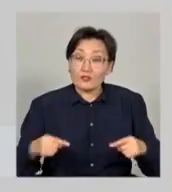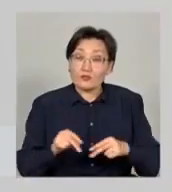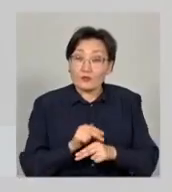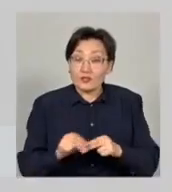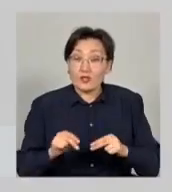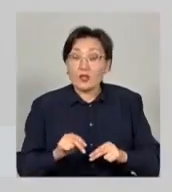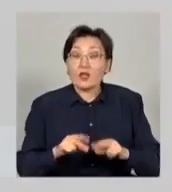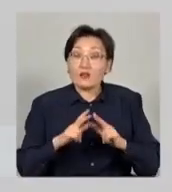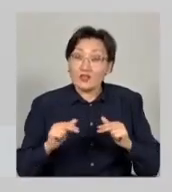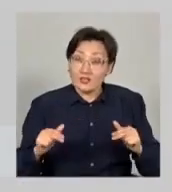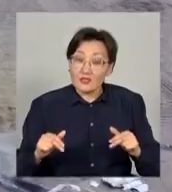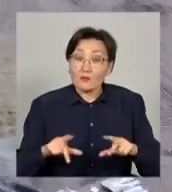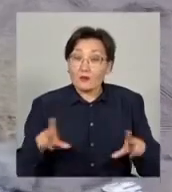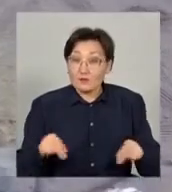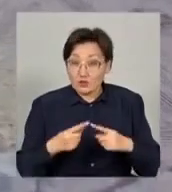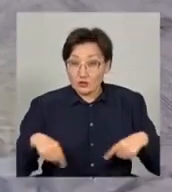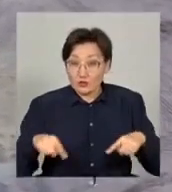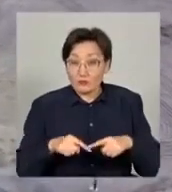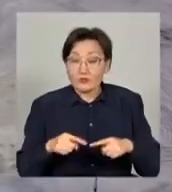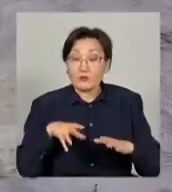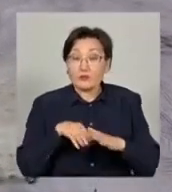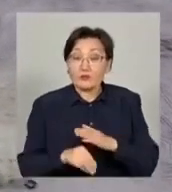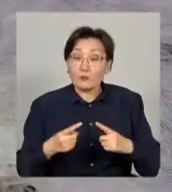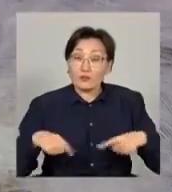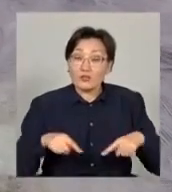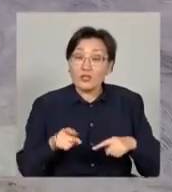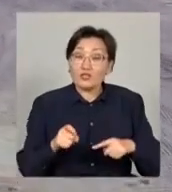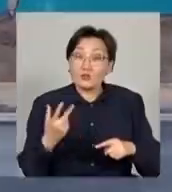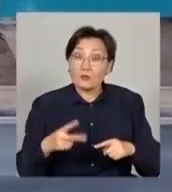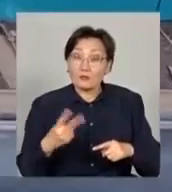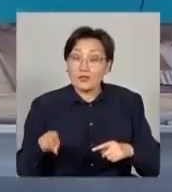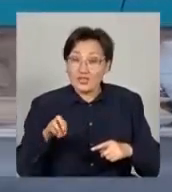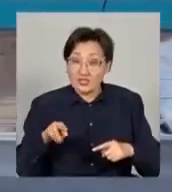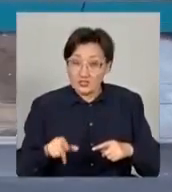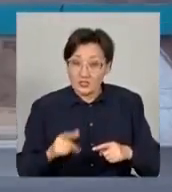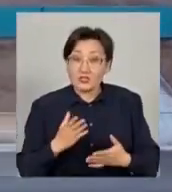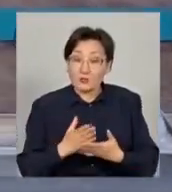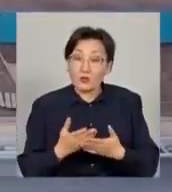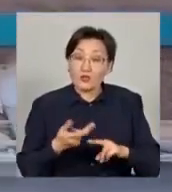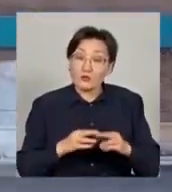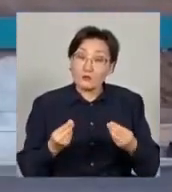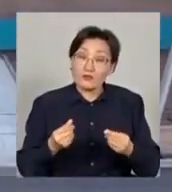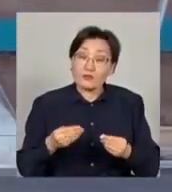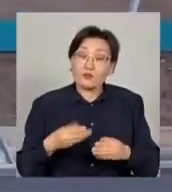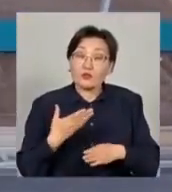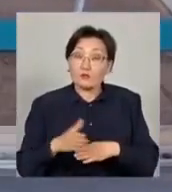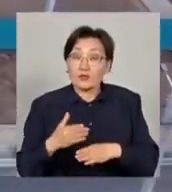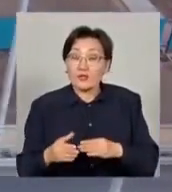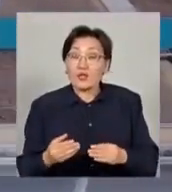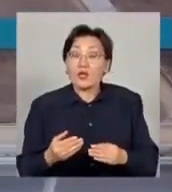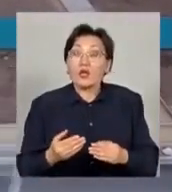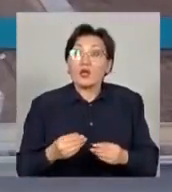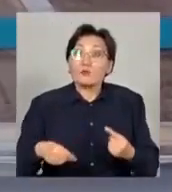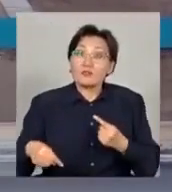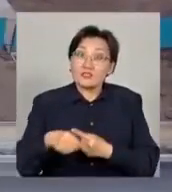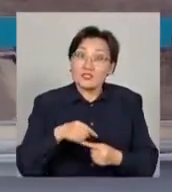лагерь, пообещали в фонде. Между тем, сейчас на счету фонда почти 132 миллиарда тенге. Эту сумму пожертвовали крупнейшие компании,